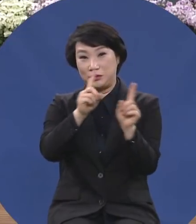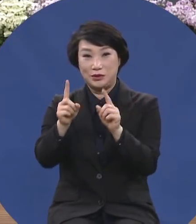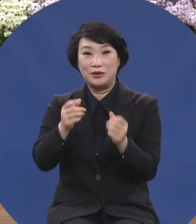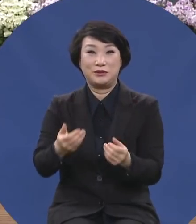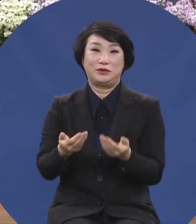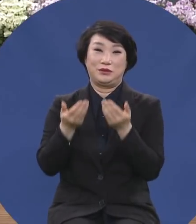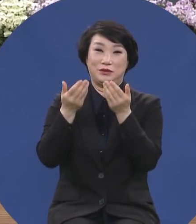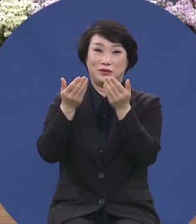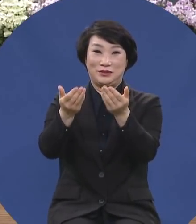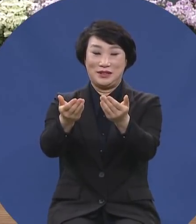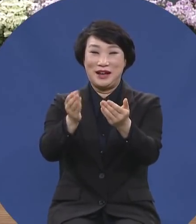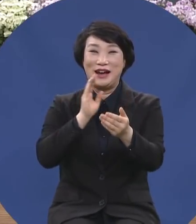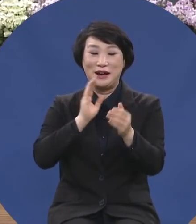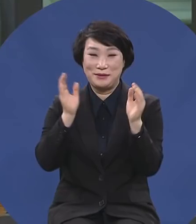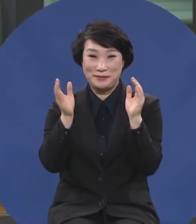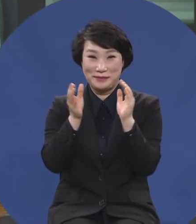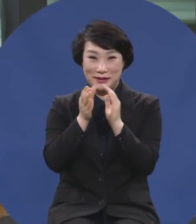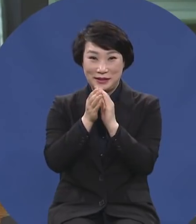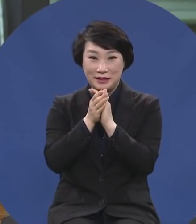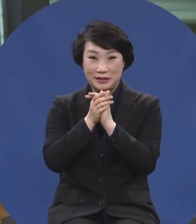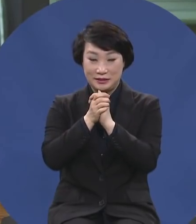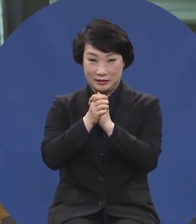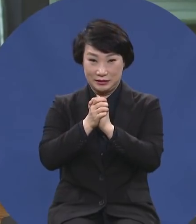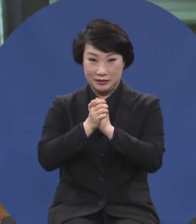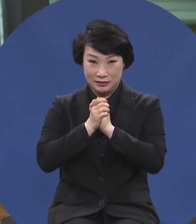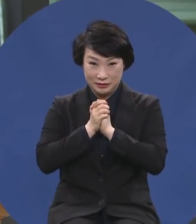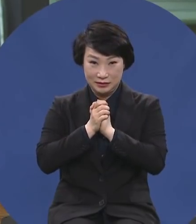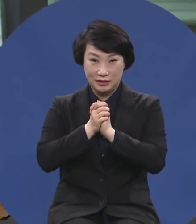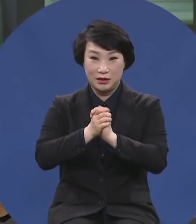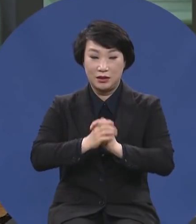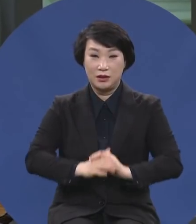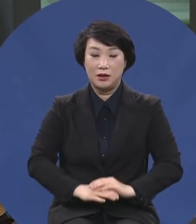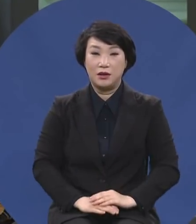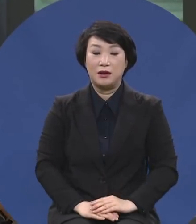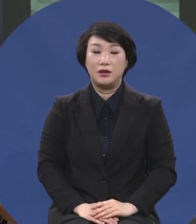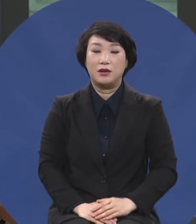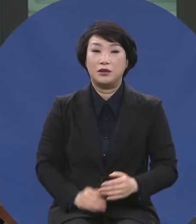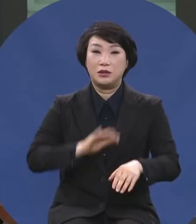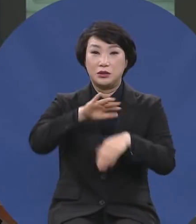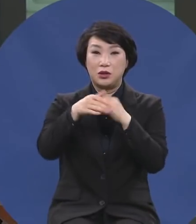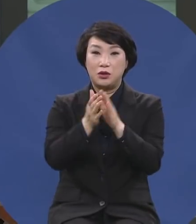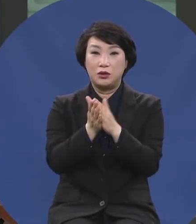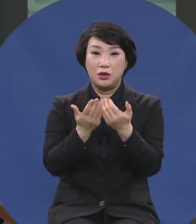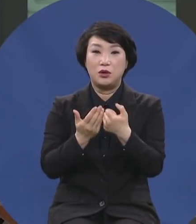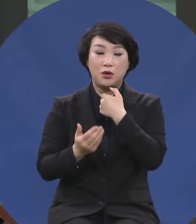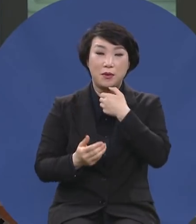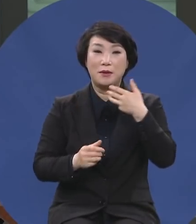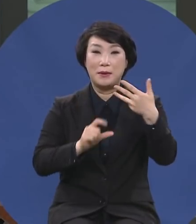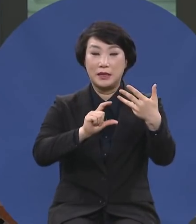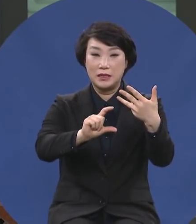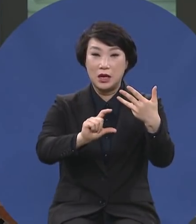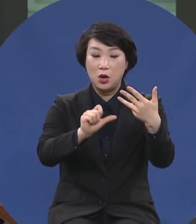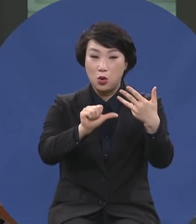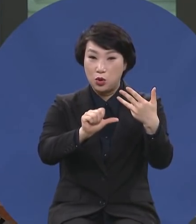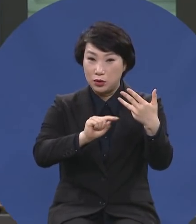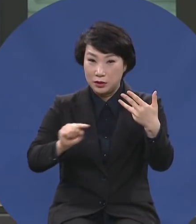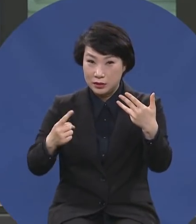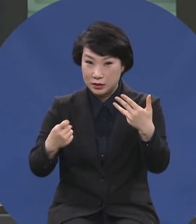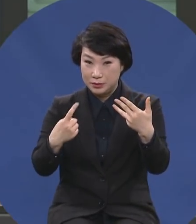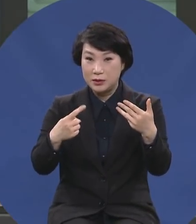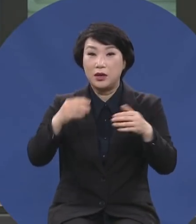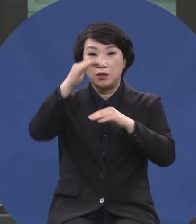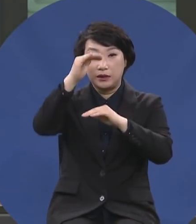아멘. 아멘. 로마서 8장 5절에서